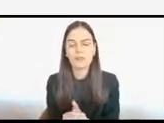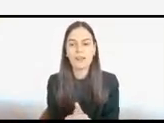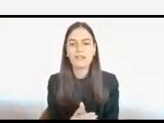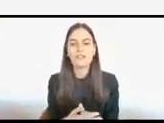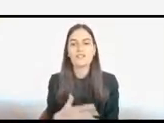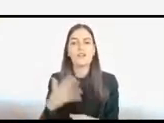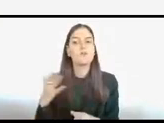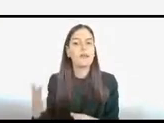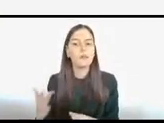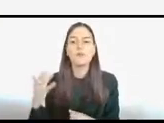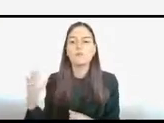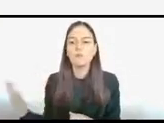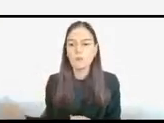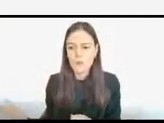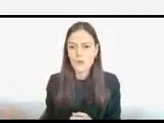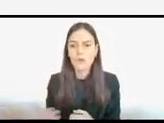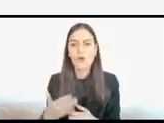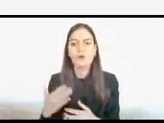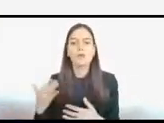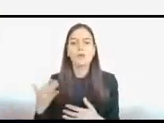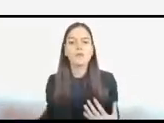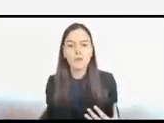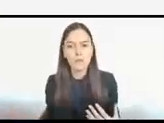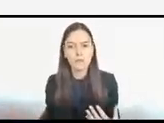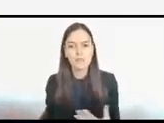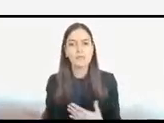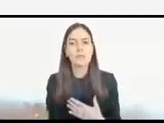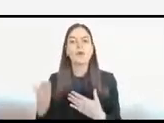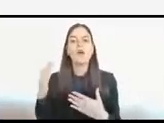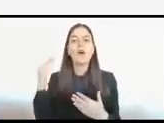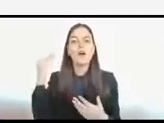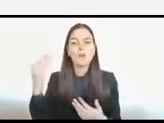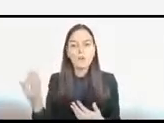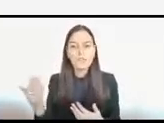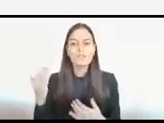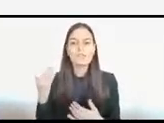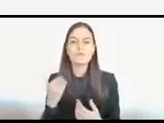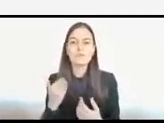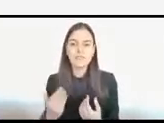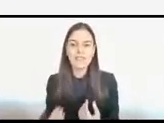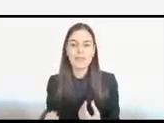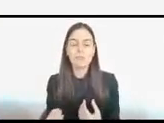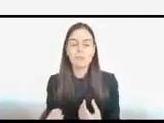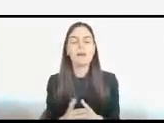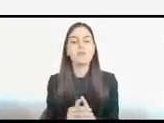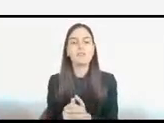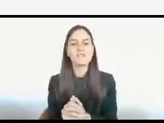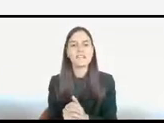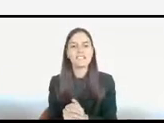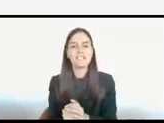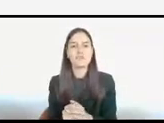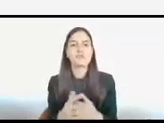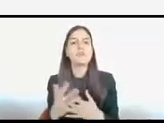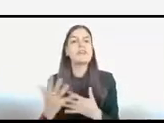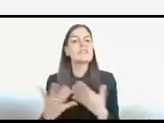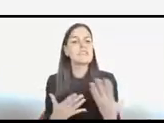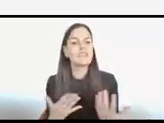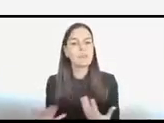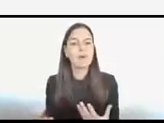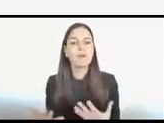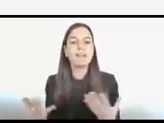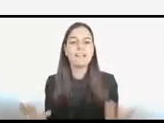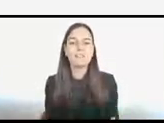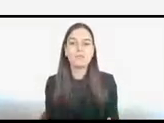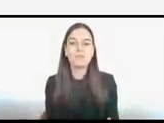Olivier Rosenfeld, déjà le Malraux, le Monument historique ou encore le De Normandie. Donc, le déficit foncier et les programmes de défiscalisation,